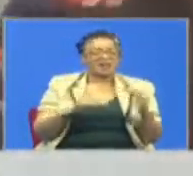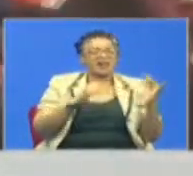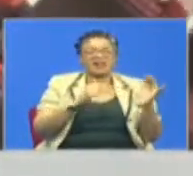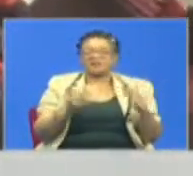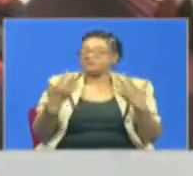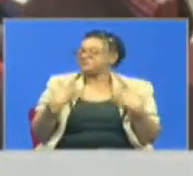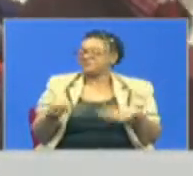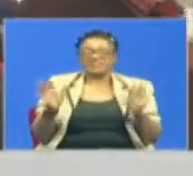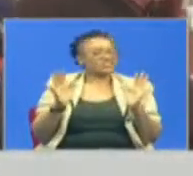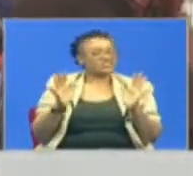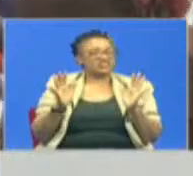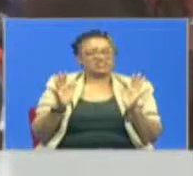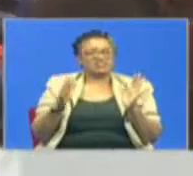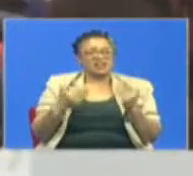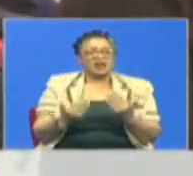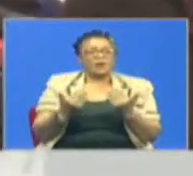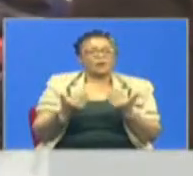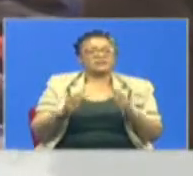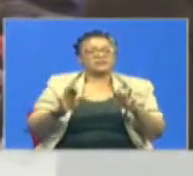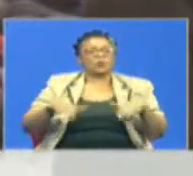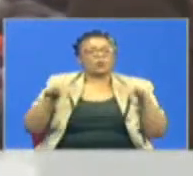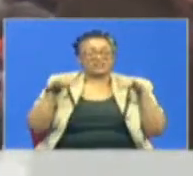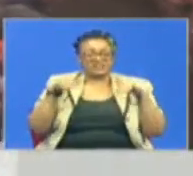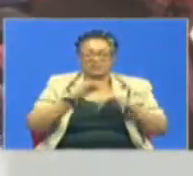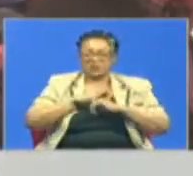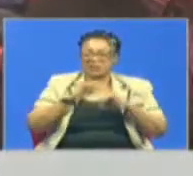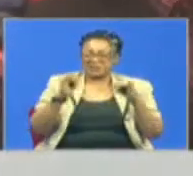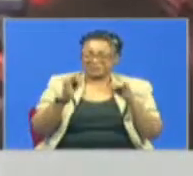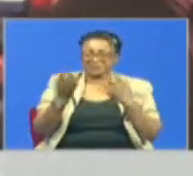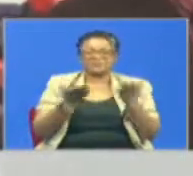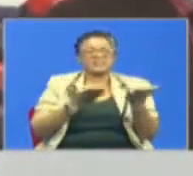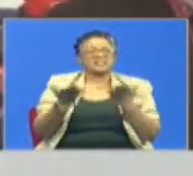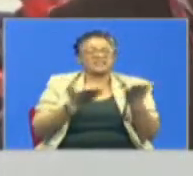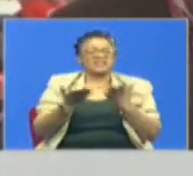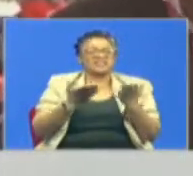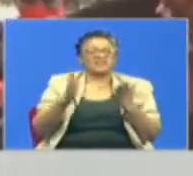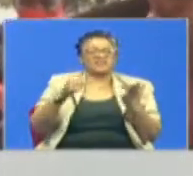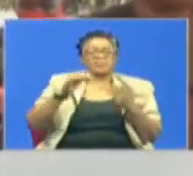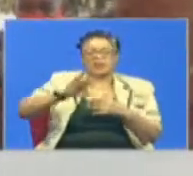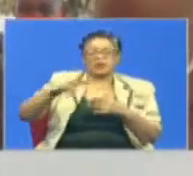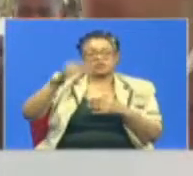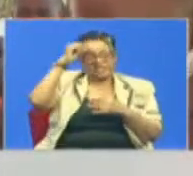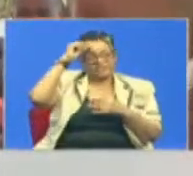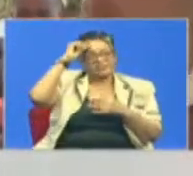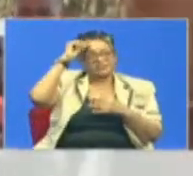umeisha na wananchi wanasubiri huduma safi kutoka kwa serikali ya county.